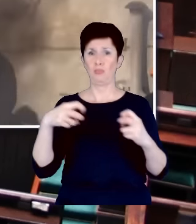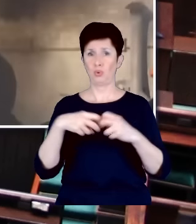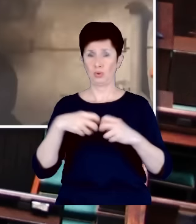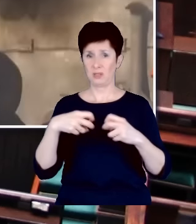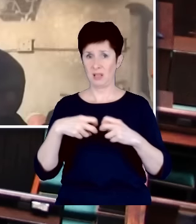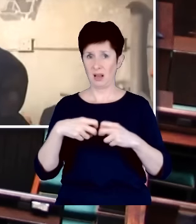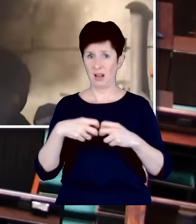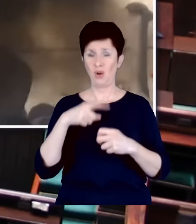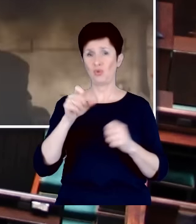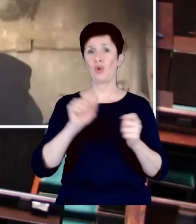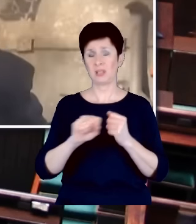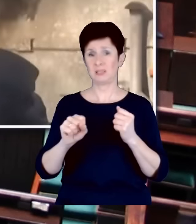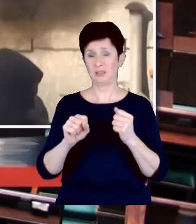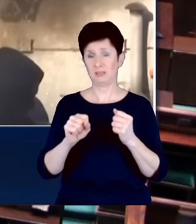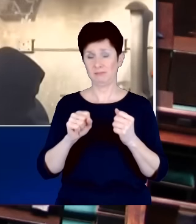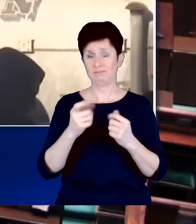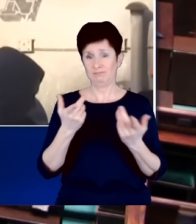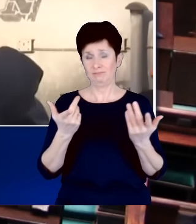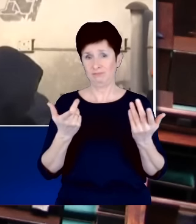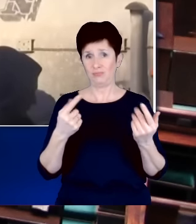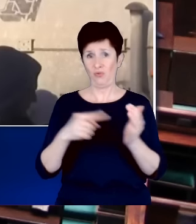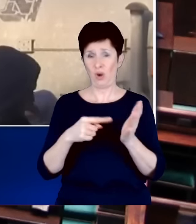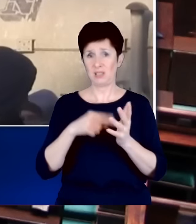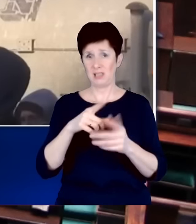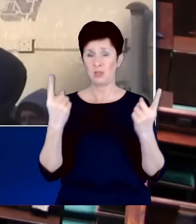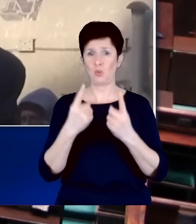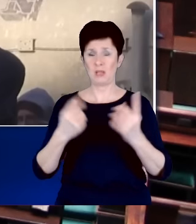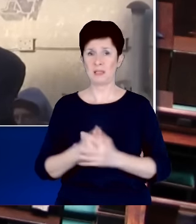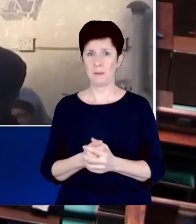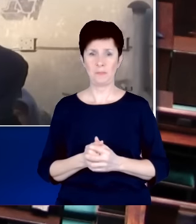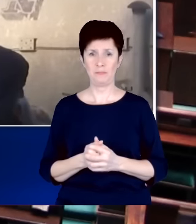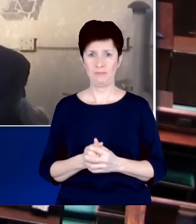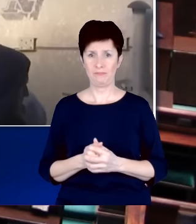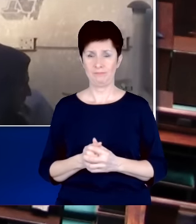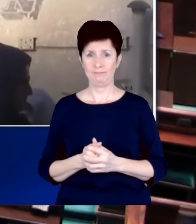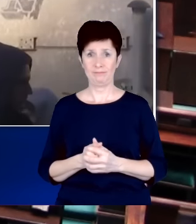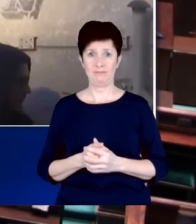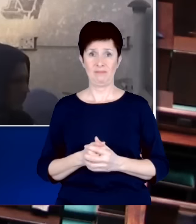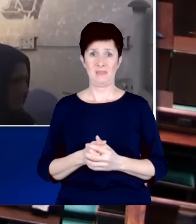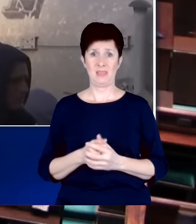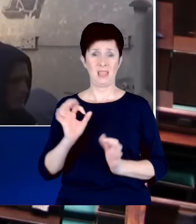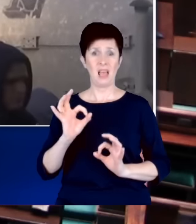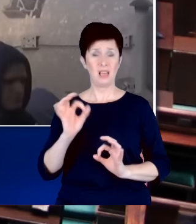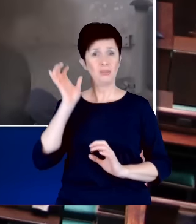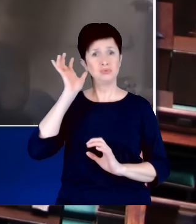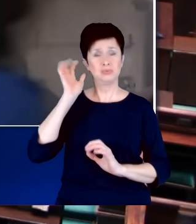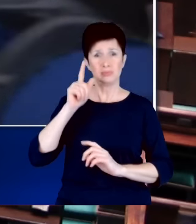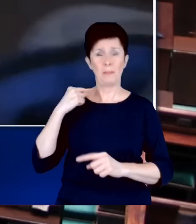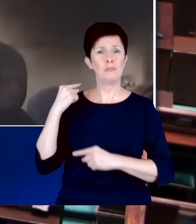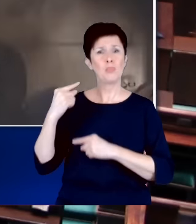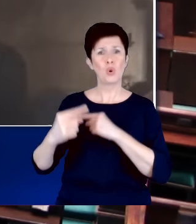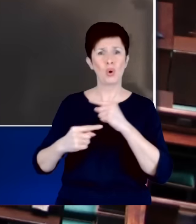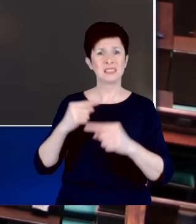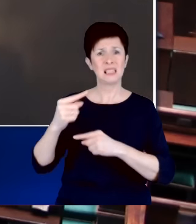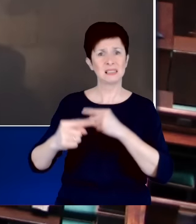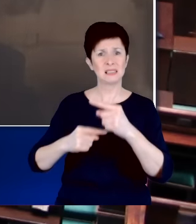tego wydaniem. Mamy do czynienia z procesem, w którym to niestety tracimy na